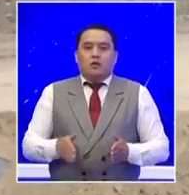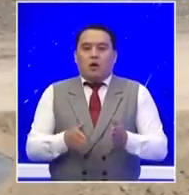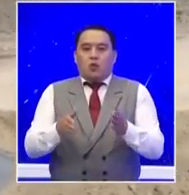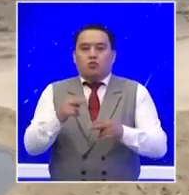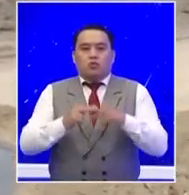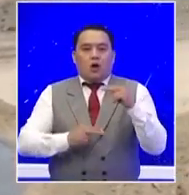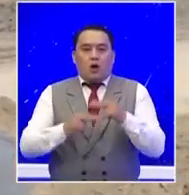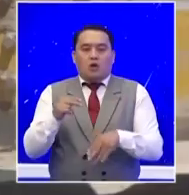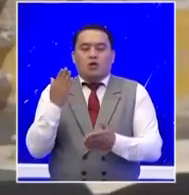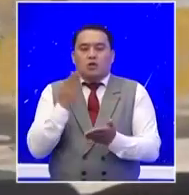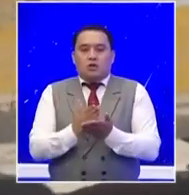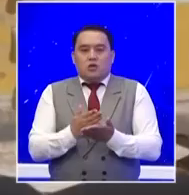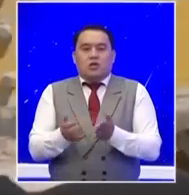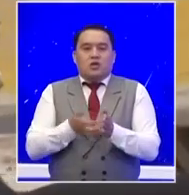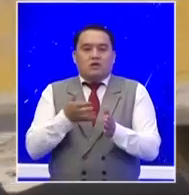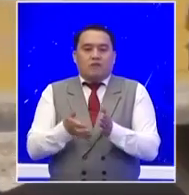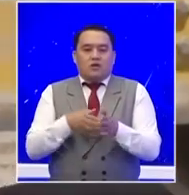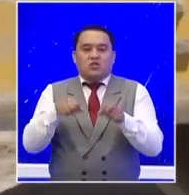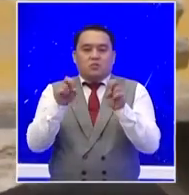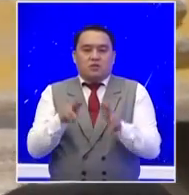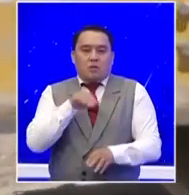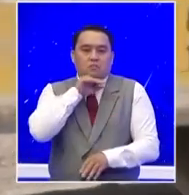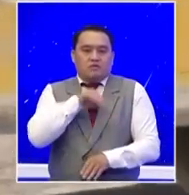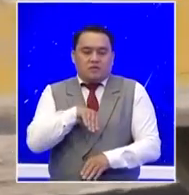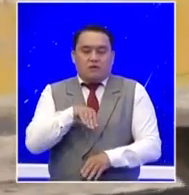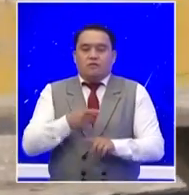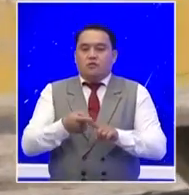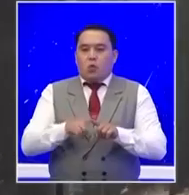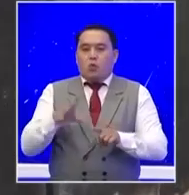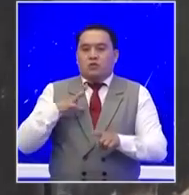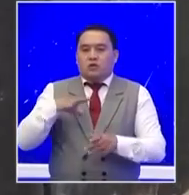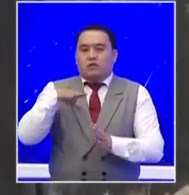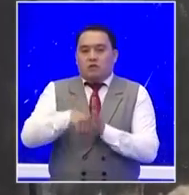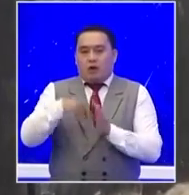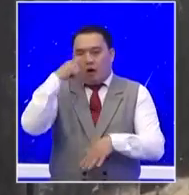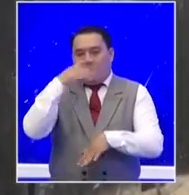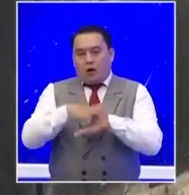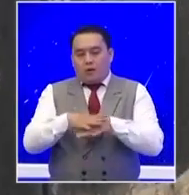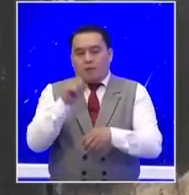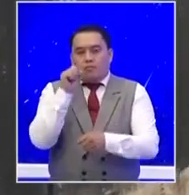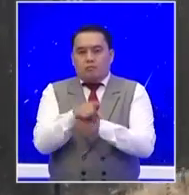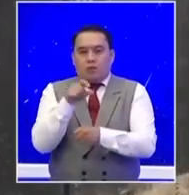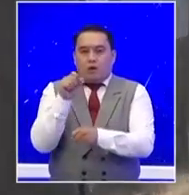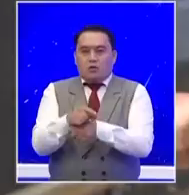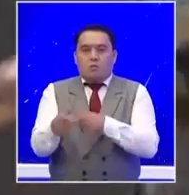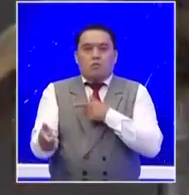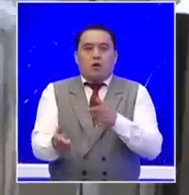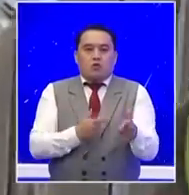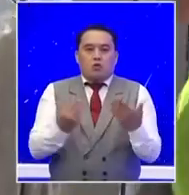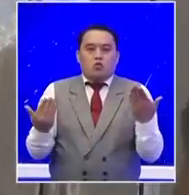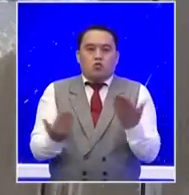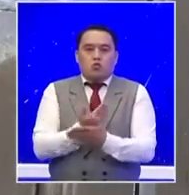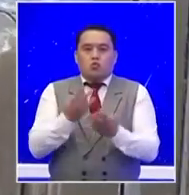строительства области ощущается острый дефицит квалифицированных кадров. В связи с этим акимам области было дано поручение подготовить